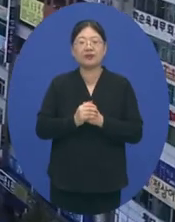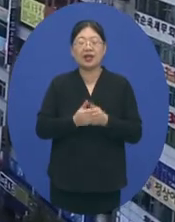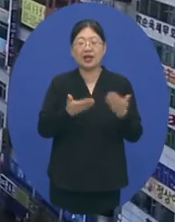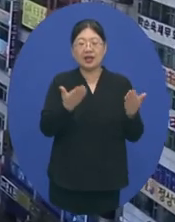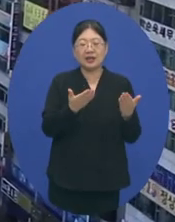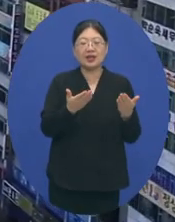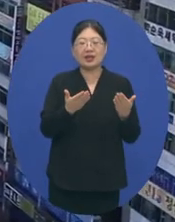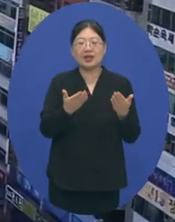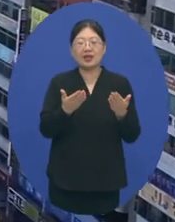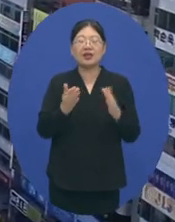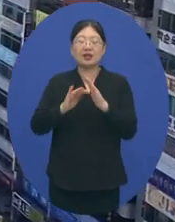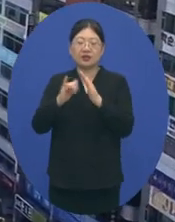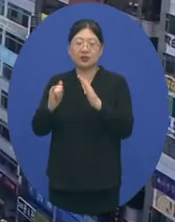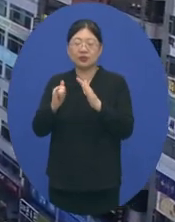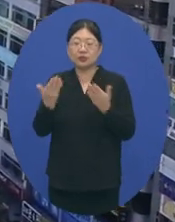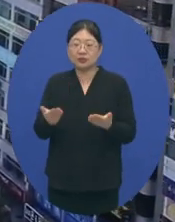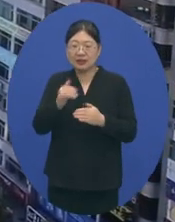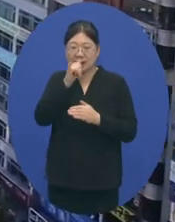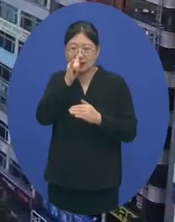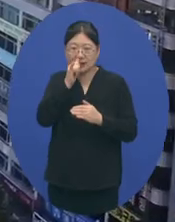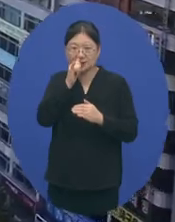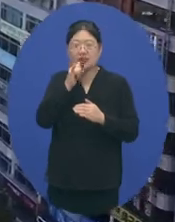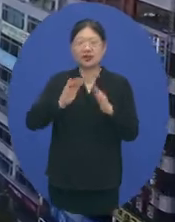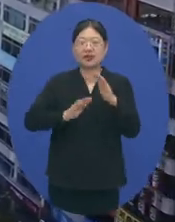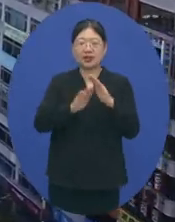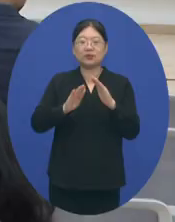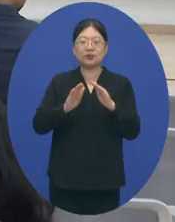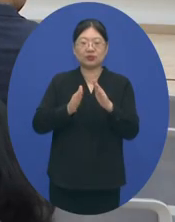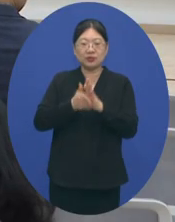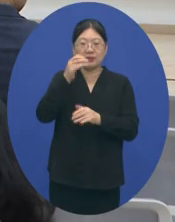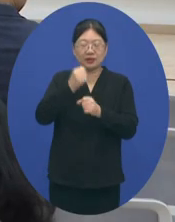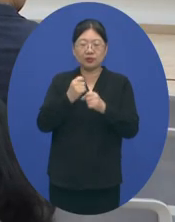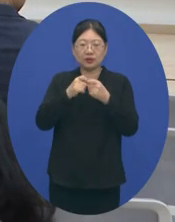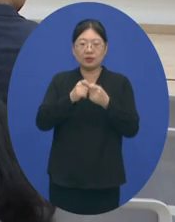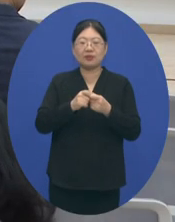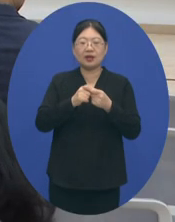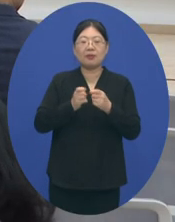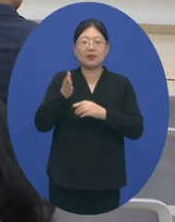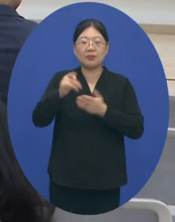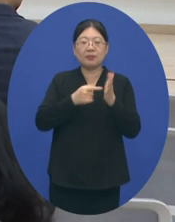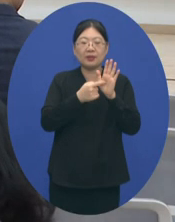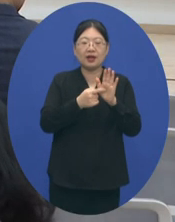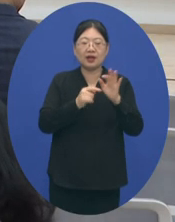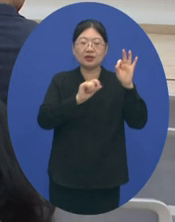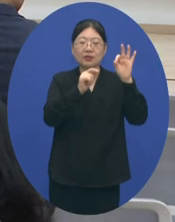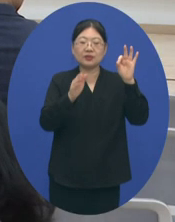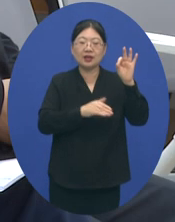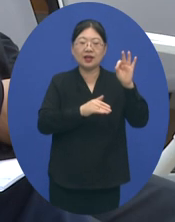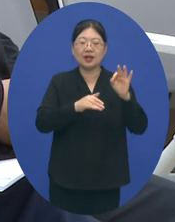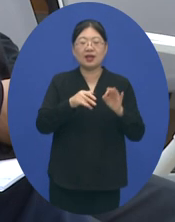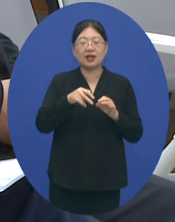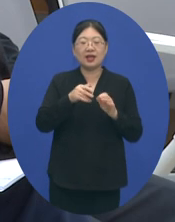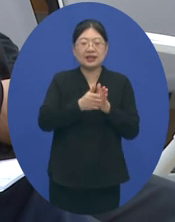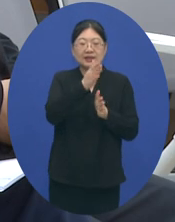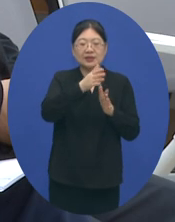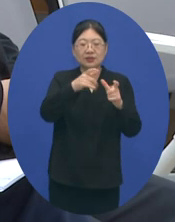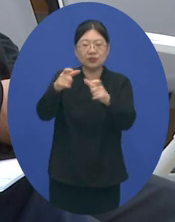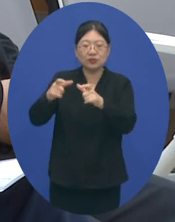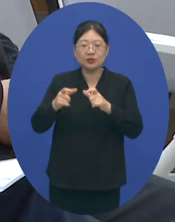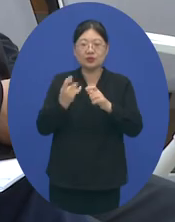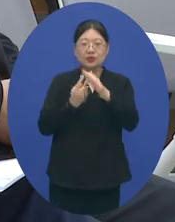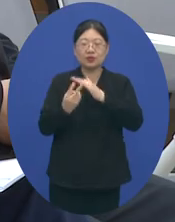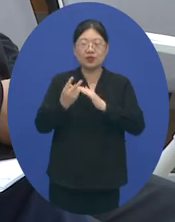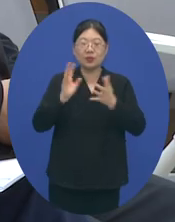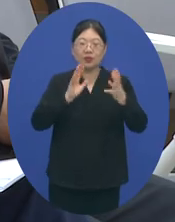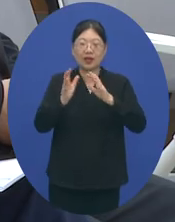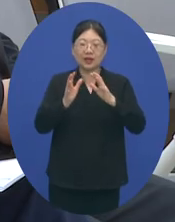자족 도시로 만들겠다는 구체적인 방향도 제시했습니다. 10월부터는 특자도 설치와 함께 시군별 비전을 공유하는